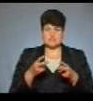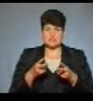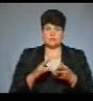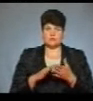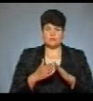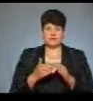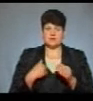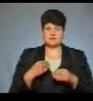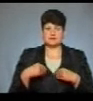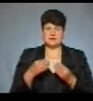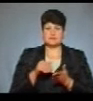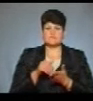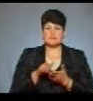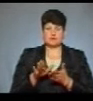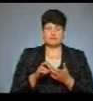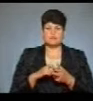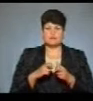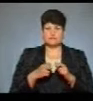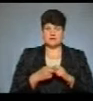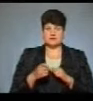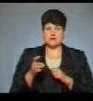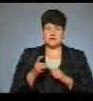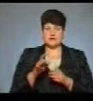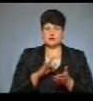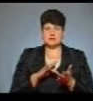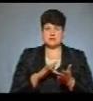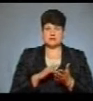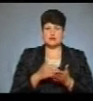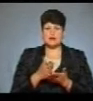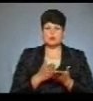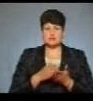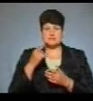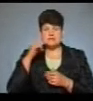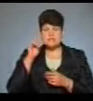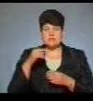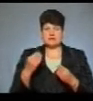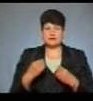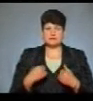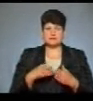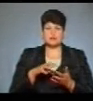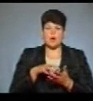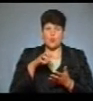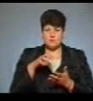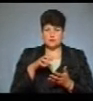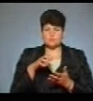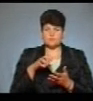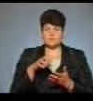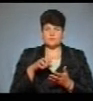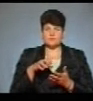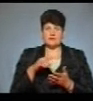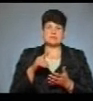офіційну відмову з Івано-Франківського регіонального центру оцінювання якості знань. Дали нам таку копію, яка